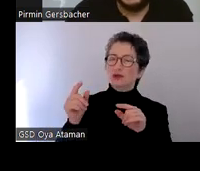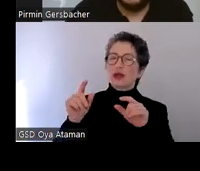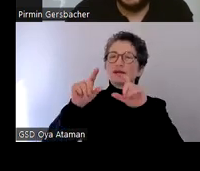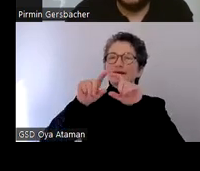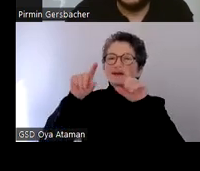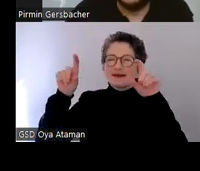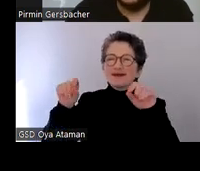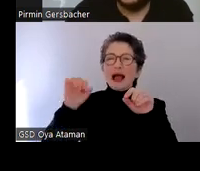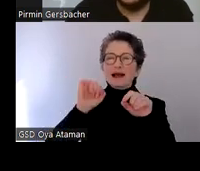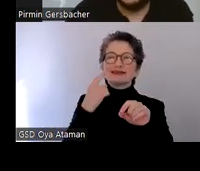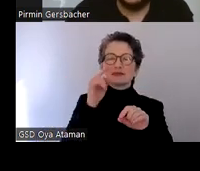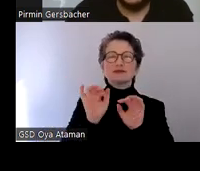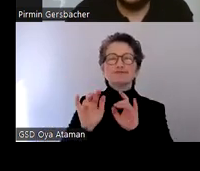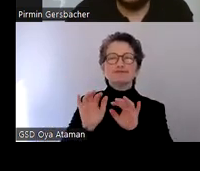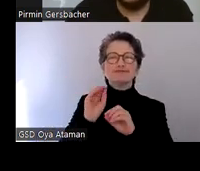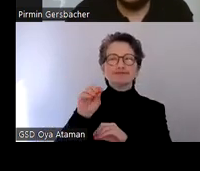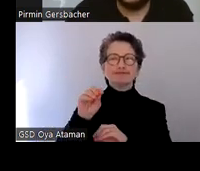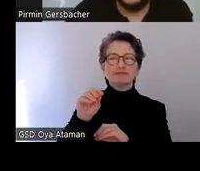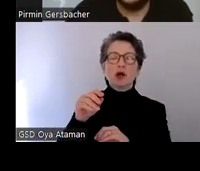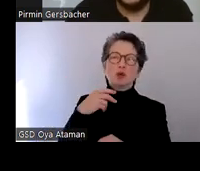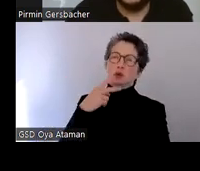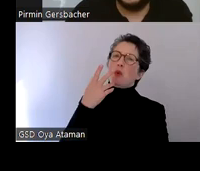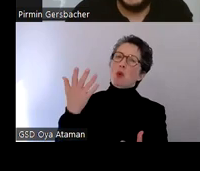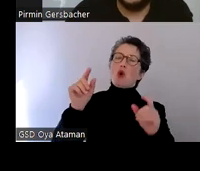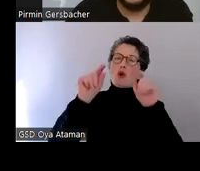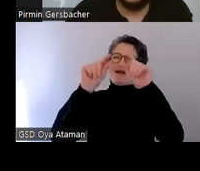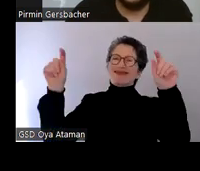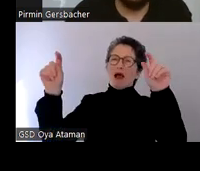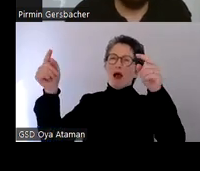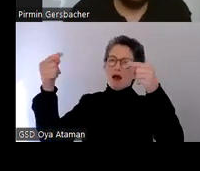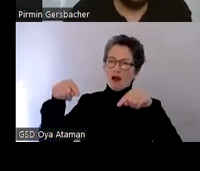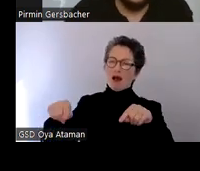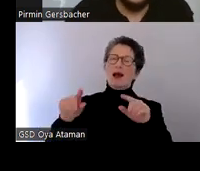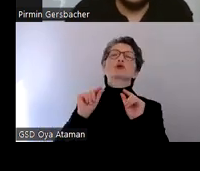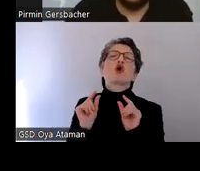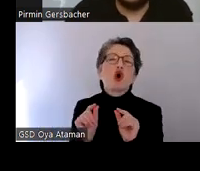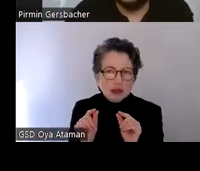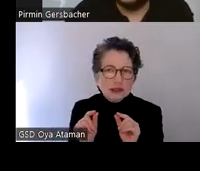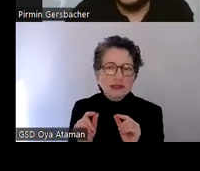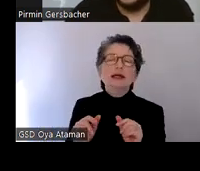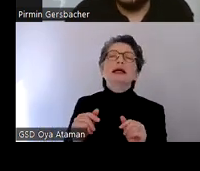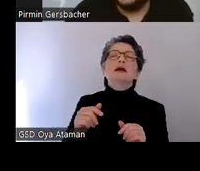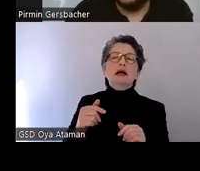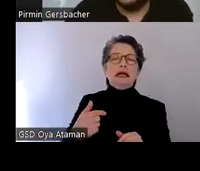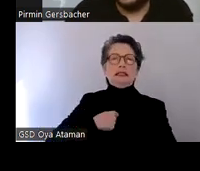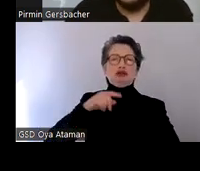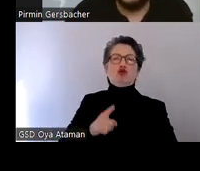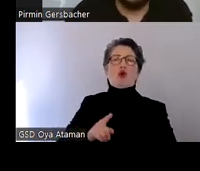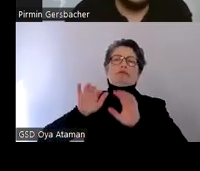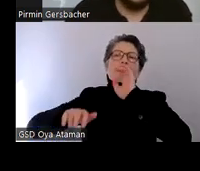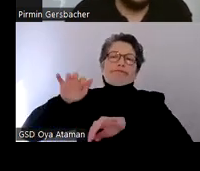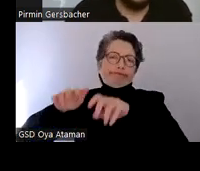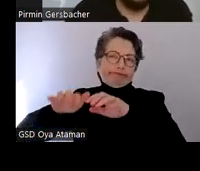anschaut, dann würde man jetzt eben sehen, okay, das steht drüber und würde sich denken, ja, das heißt, in das Eingabefeld, da kommt dann eben vermutlich kommen